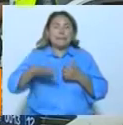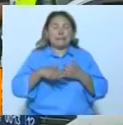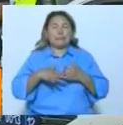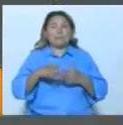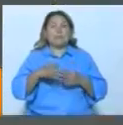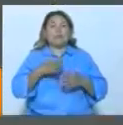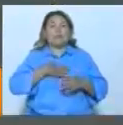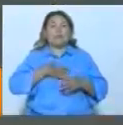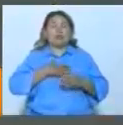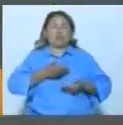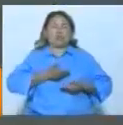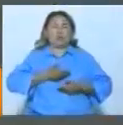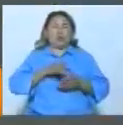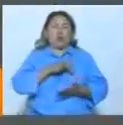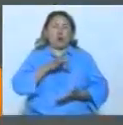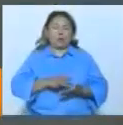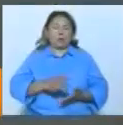города.